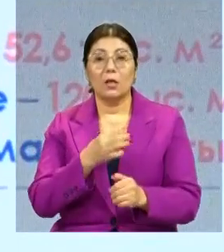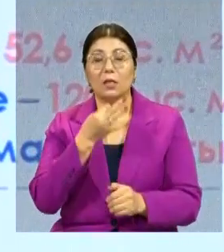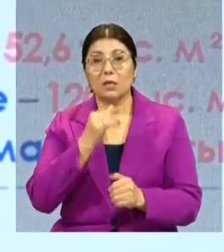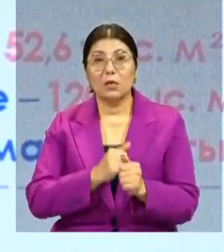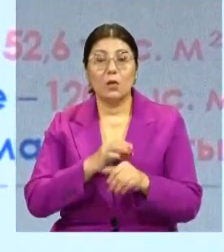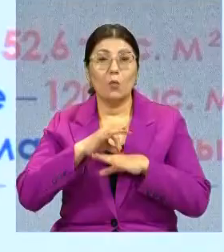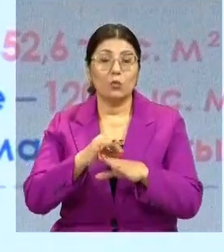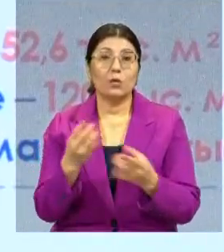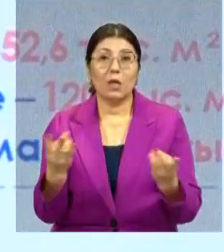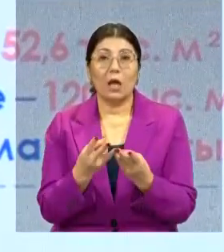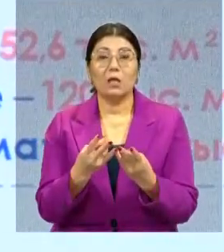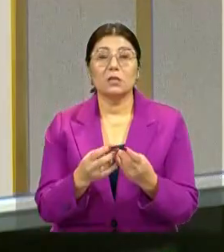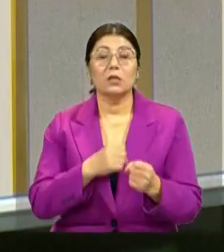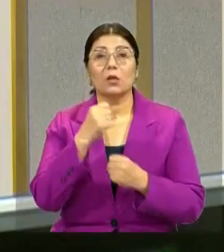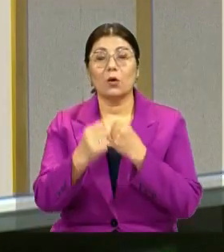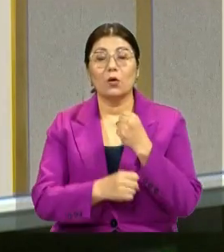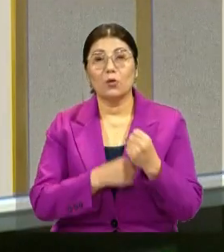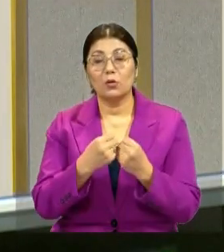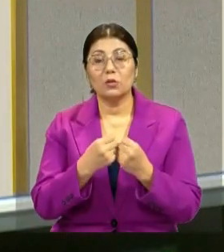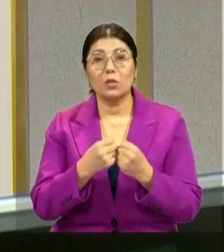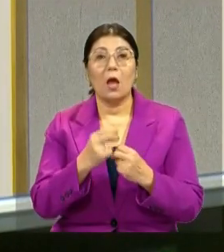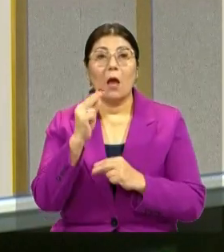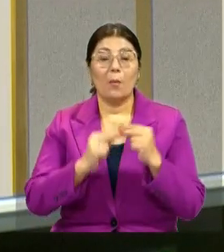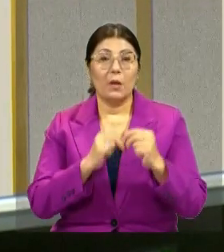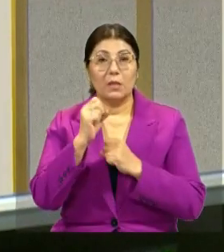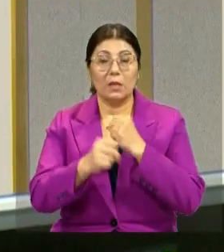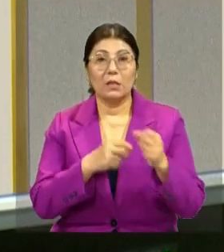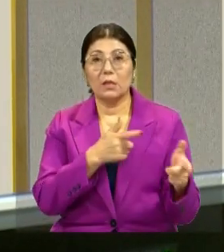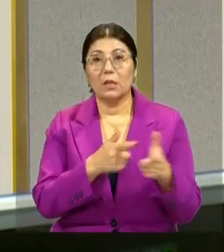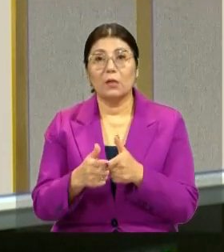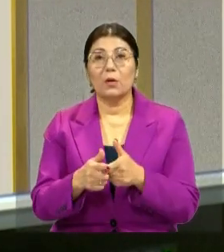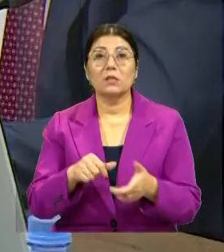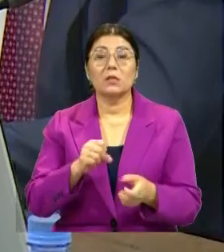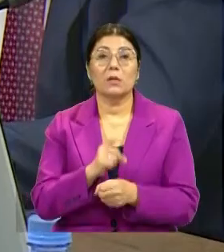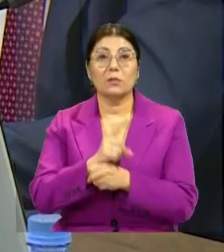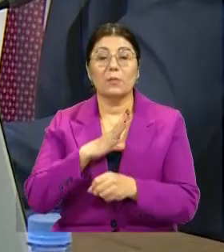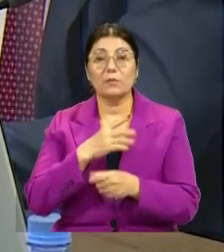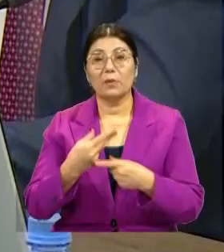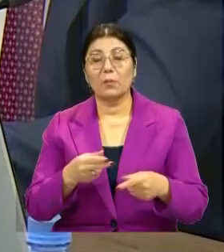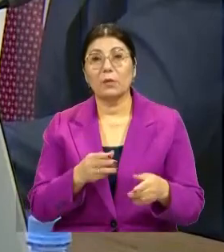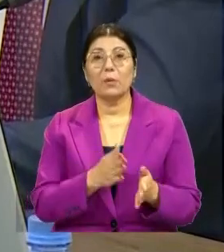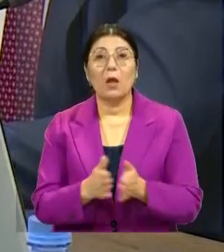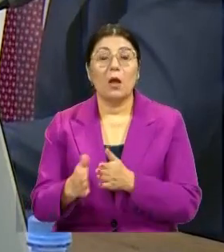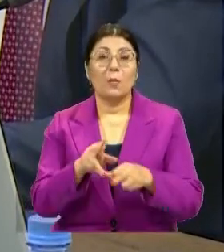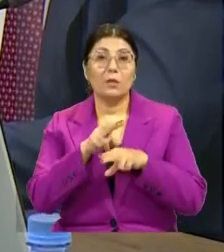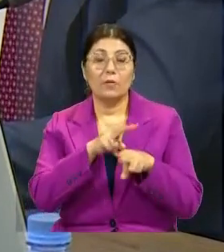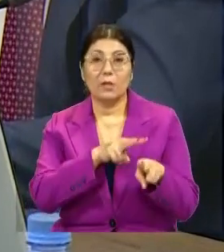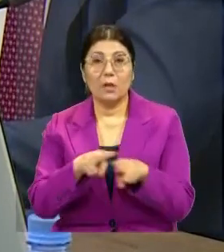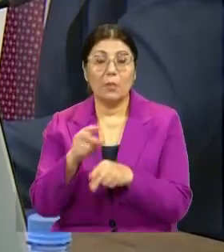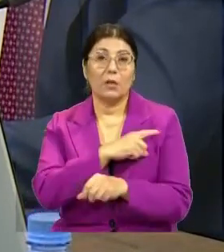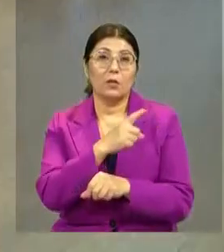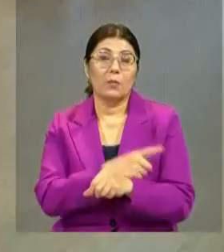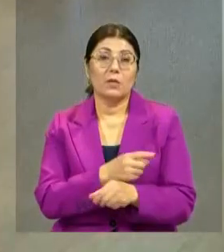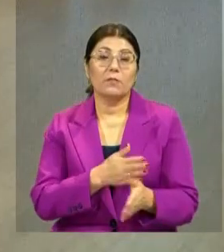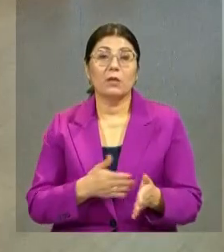ішінде қажетті құрылыс материалдарын дайындауға тапсырмалар берді. Бұдан өзге жол құрылысы процесін бақылауды күшейту, ұлттық